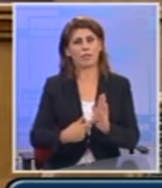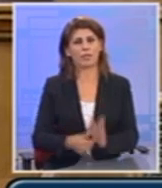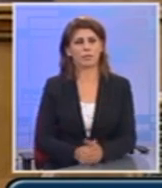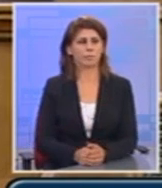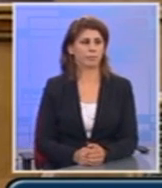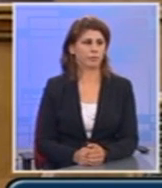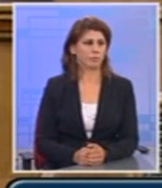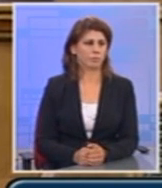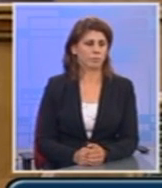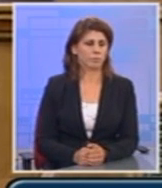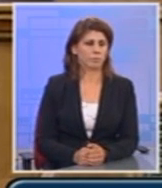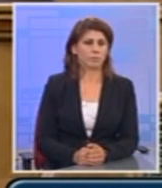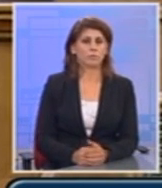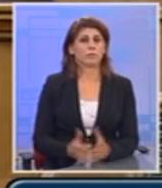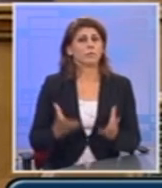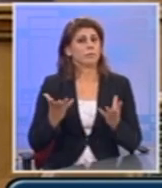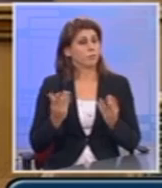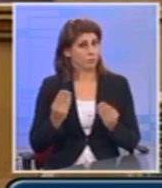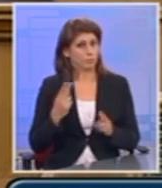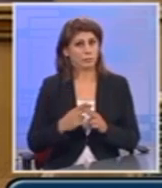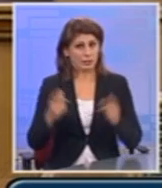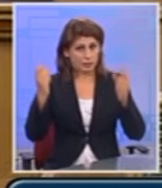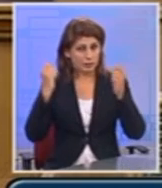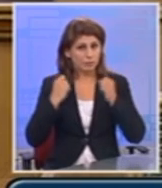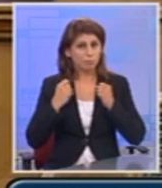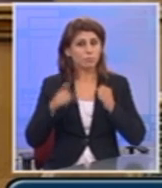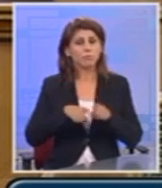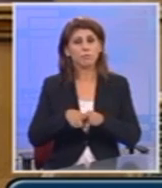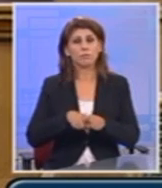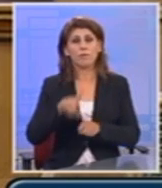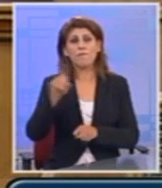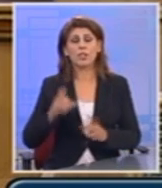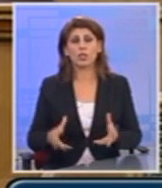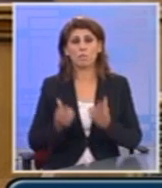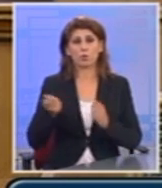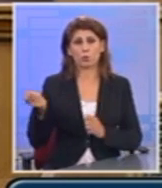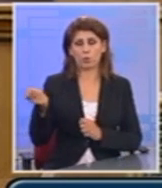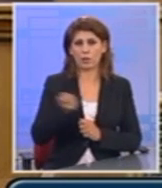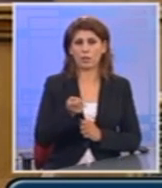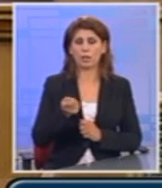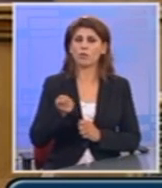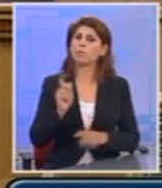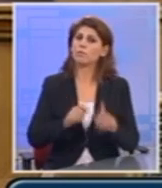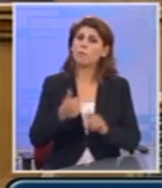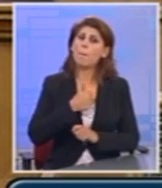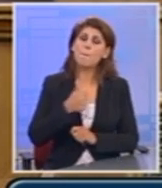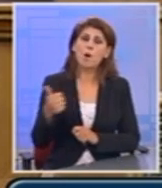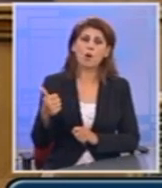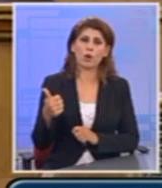χαμηλότερος πολύ σημαντική απώλεια ως προς την βιωσιμότητα του χρέους που προκλήθηκε μόνον